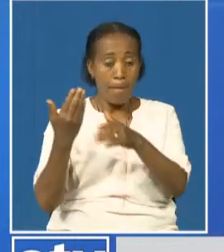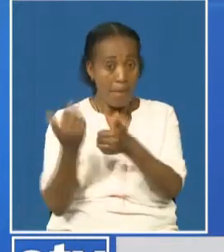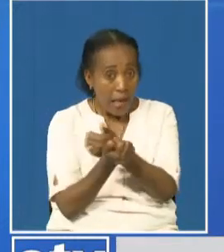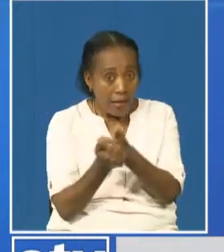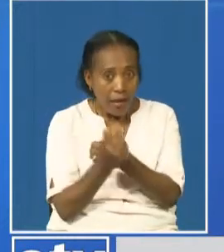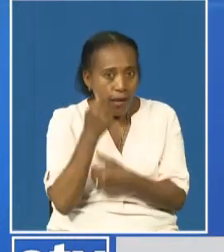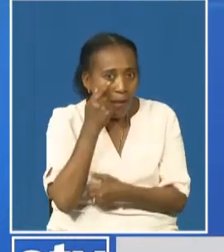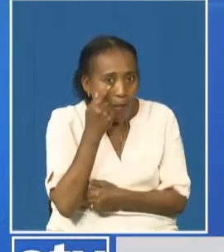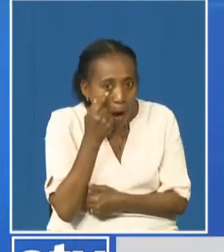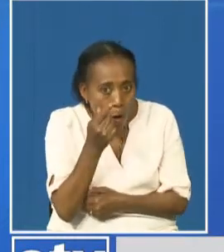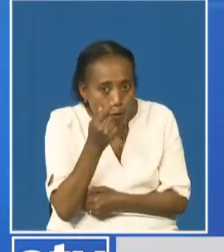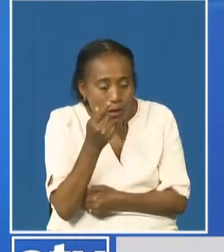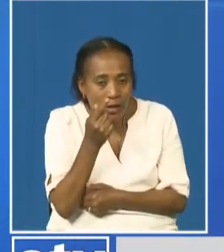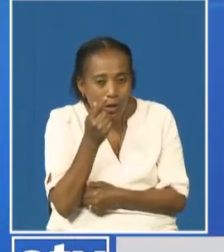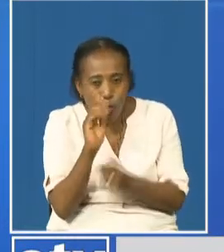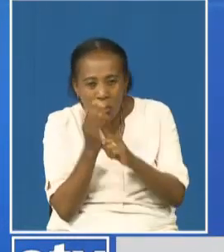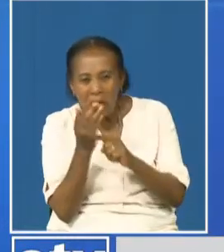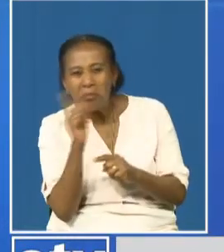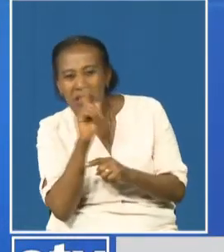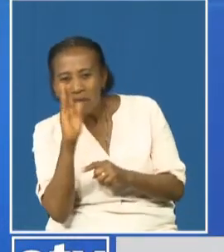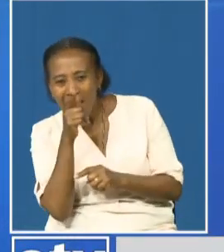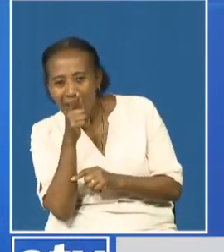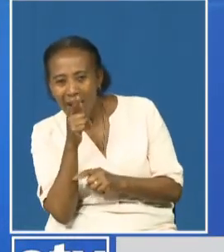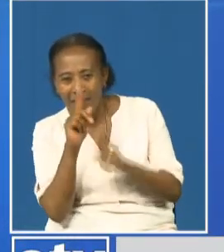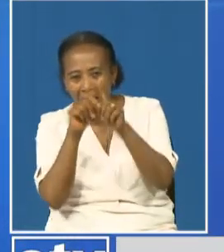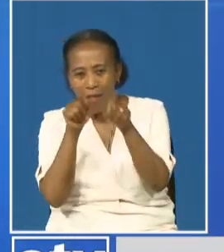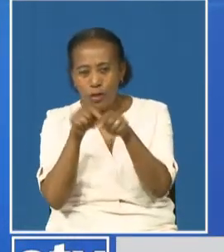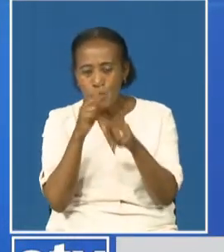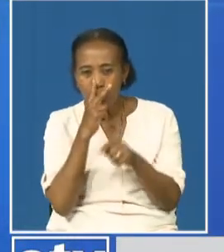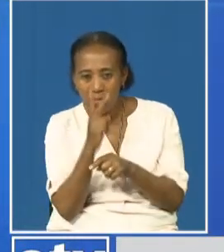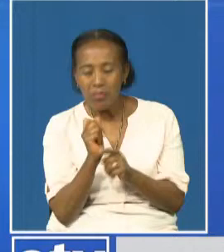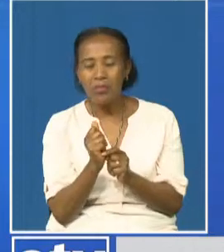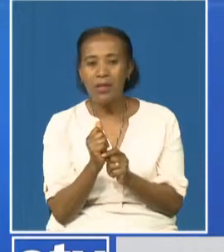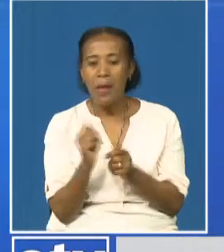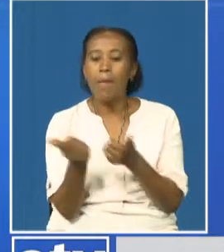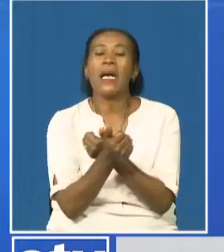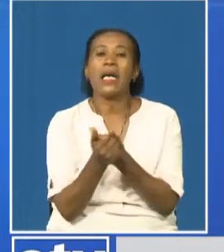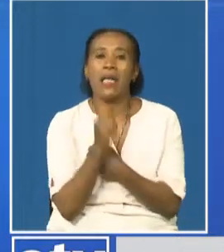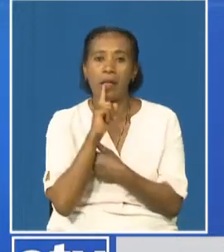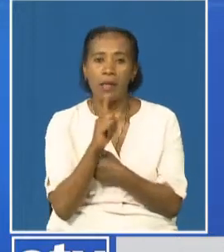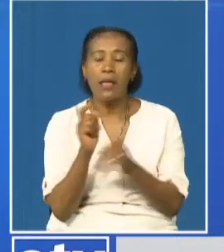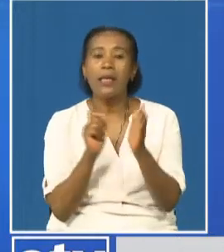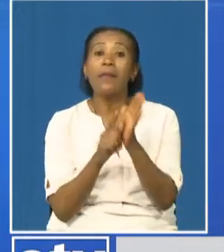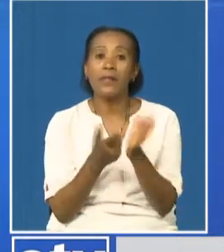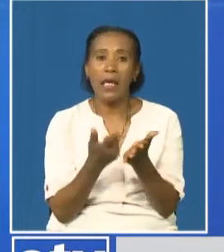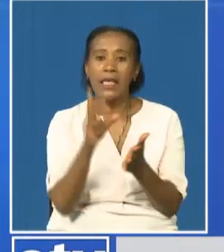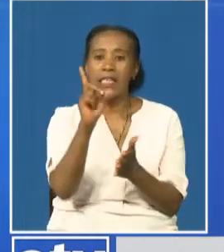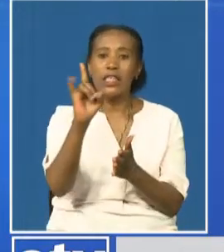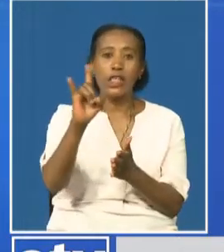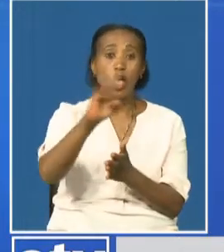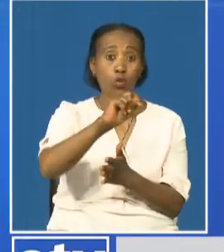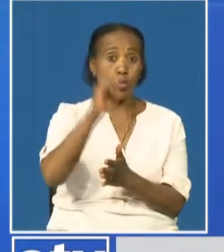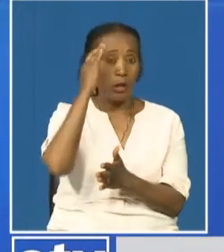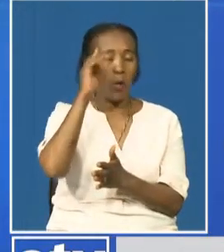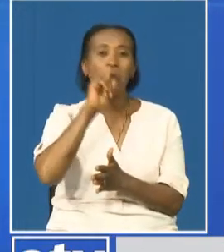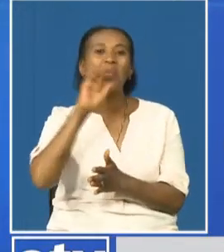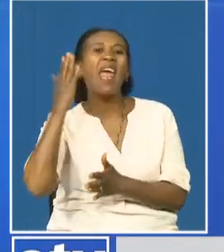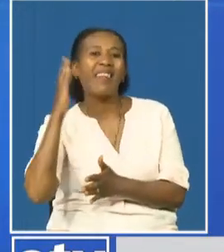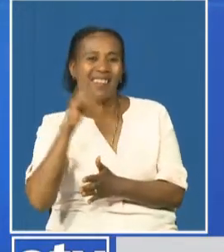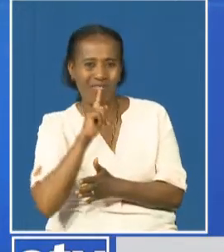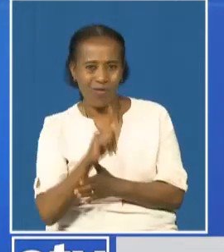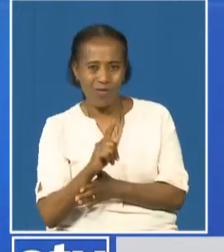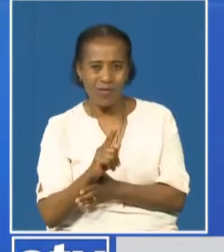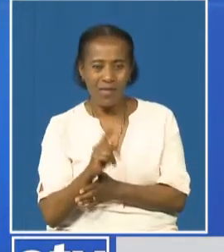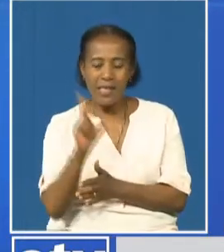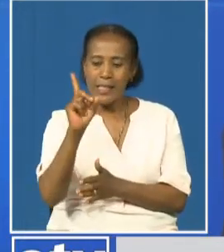መከታተል የሚያዩትን ይዘት ማየት መከታተል። ለምሳሌ ይዘቶች እኮ ይታወቃሉ፣ ምን አይነት ይዘት